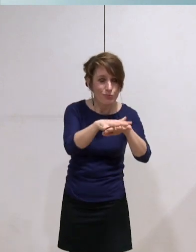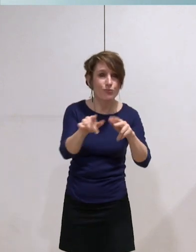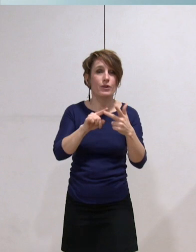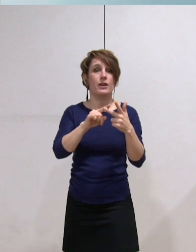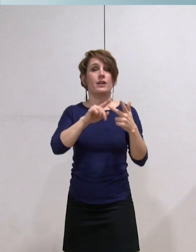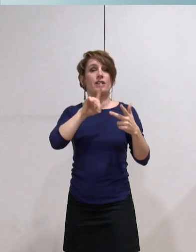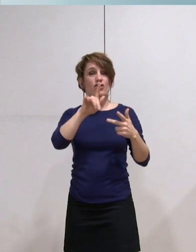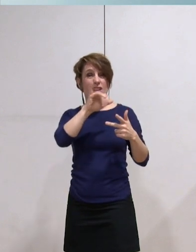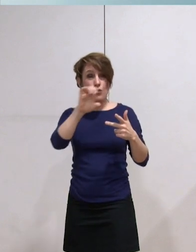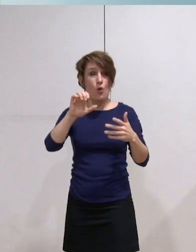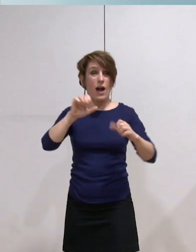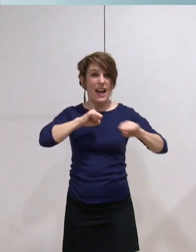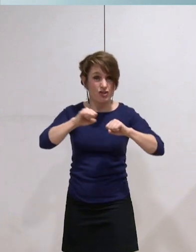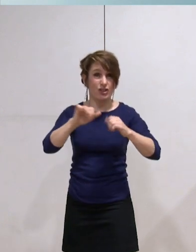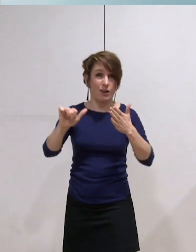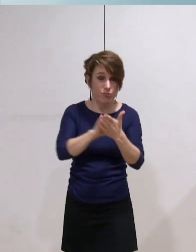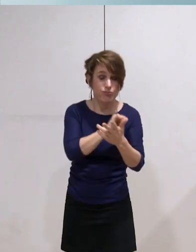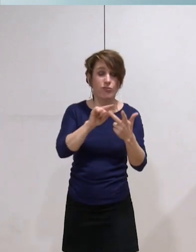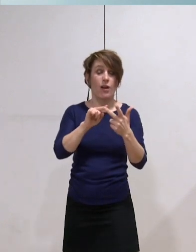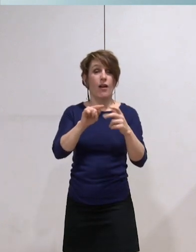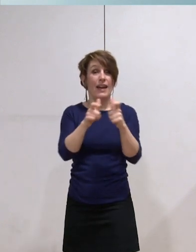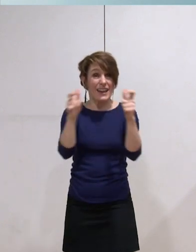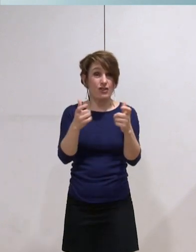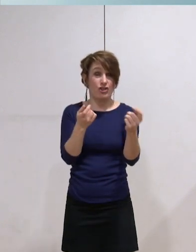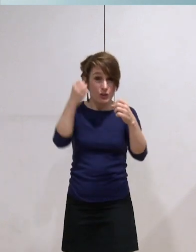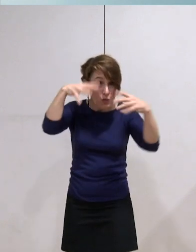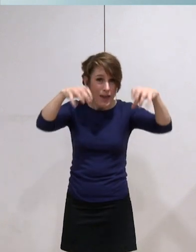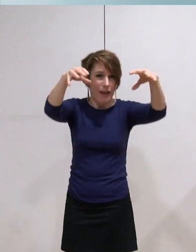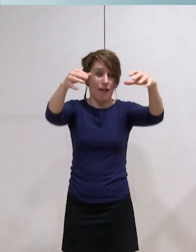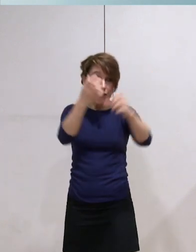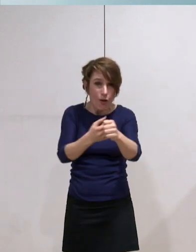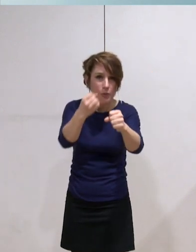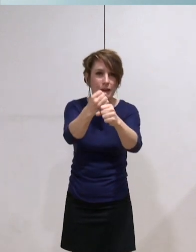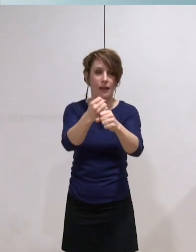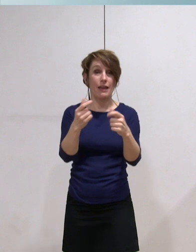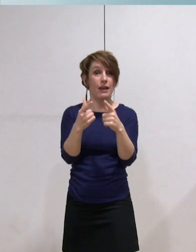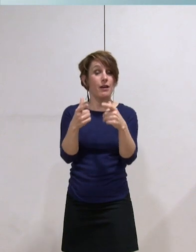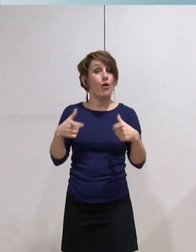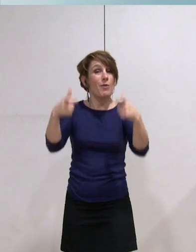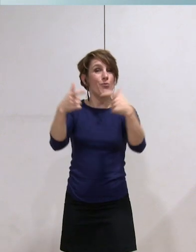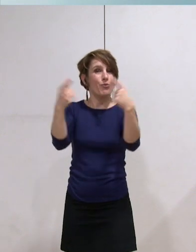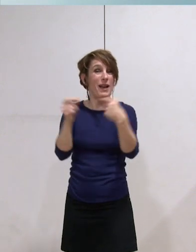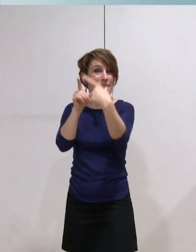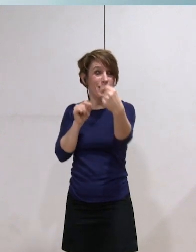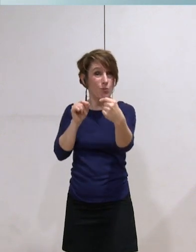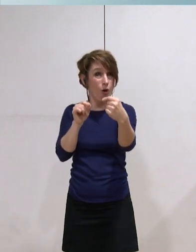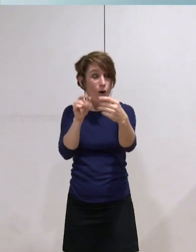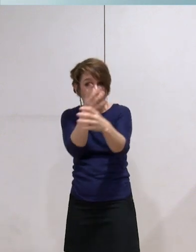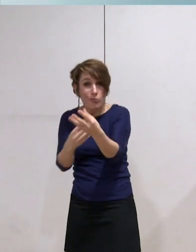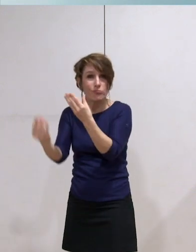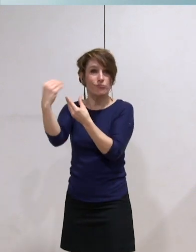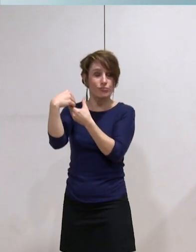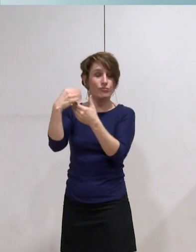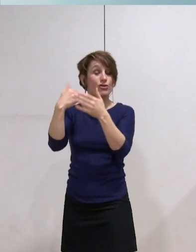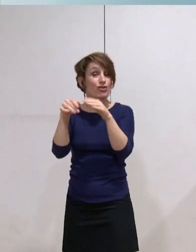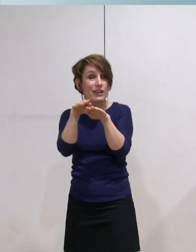agir à la création de la régie lumière au passage du Palais des Sports en budget annexe rend